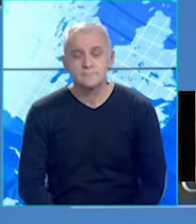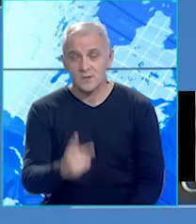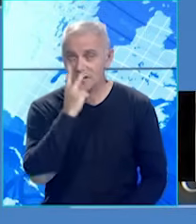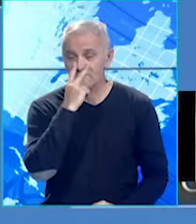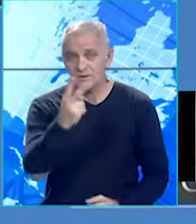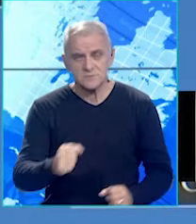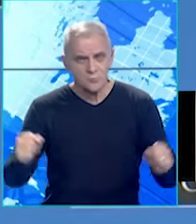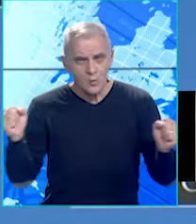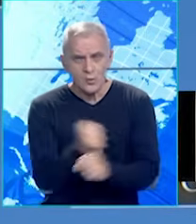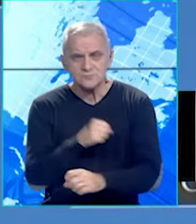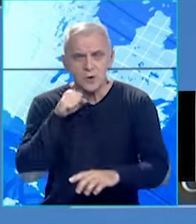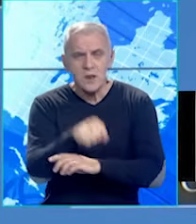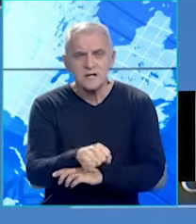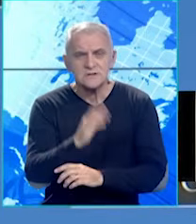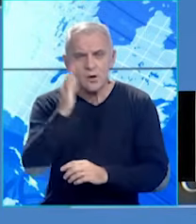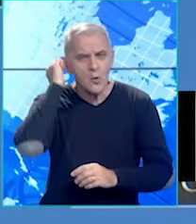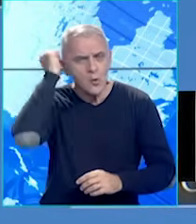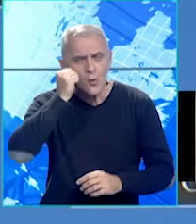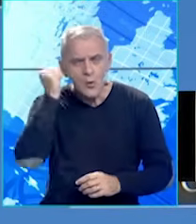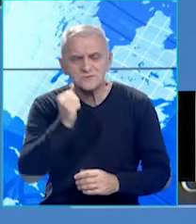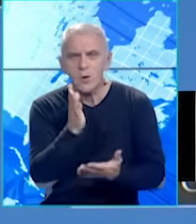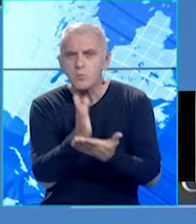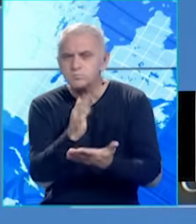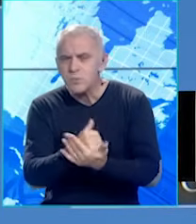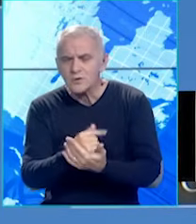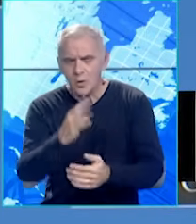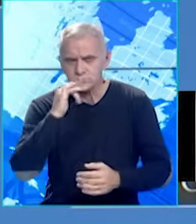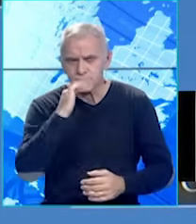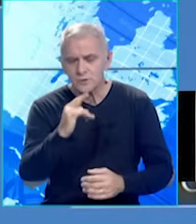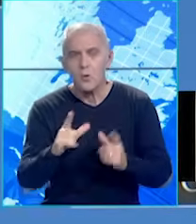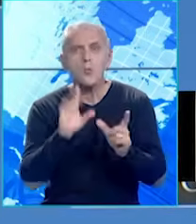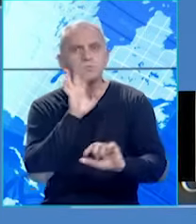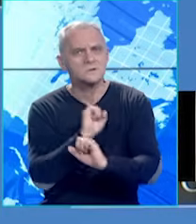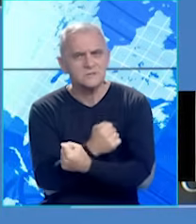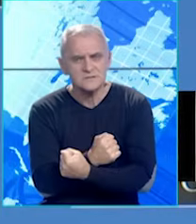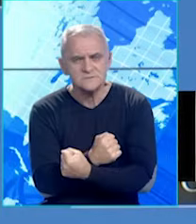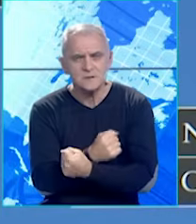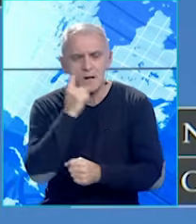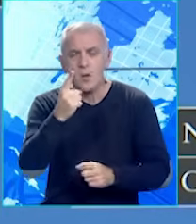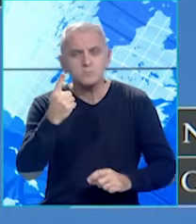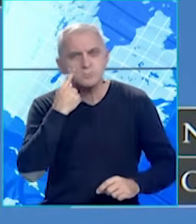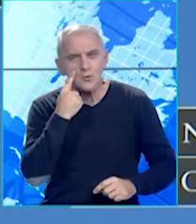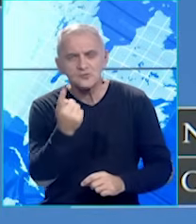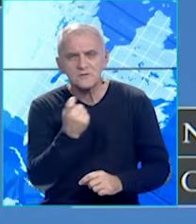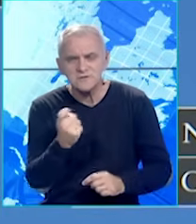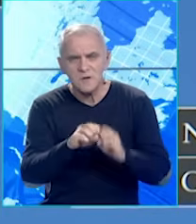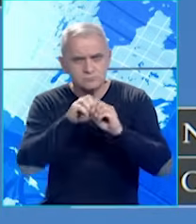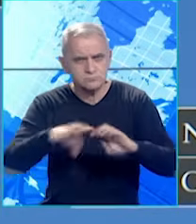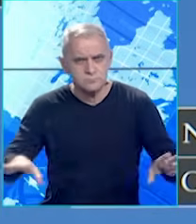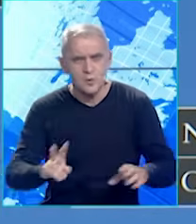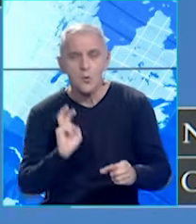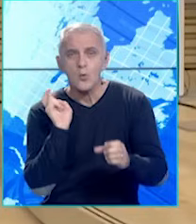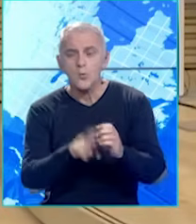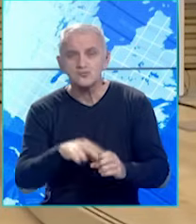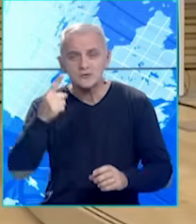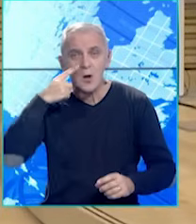Vidjeli smo ozbiljno nasilje na sjeveru Kosova, secesionističku i retoriku podjele u Bosni i Hercegovini, te maligne pokušaje izazivanja razdora, uključujući